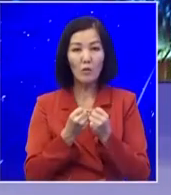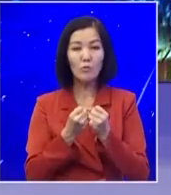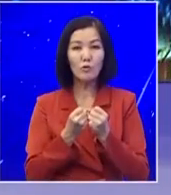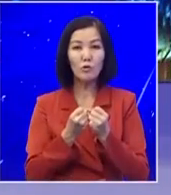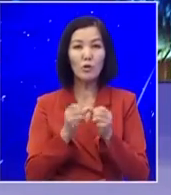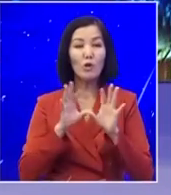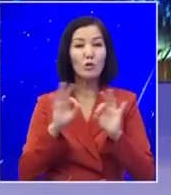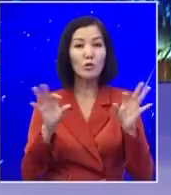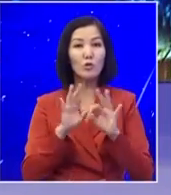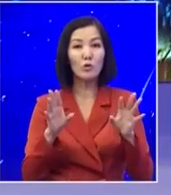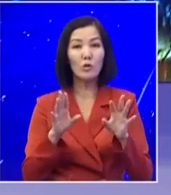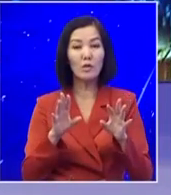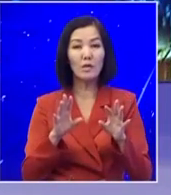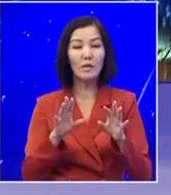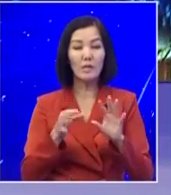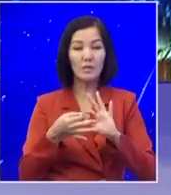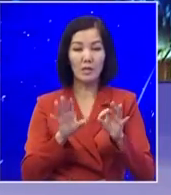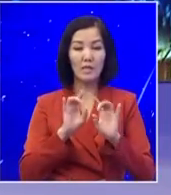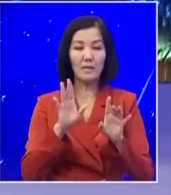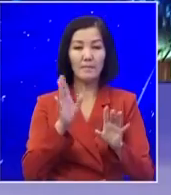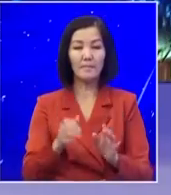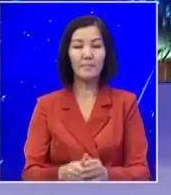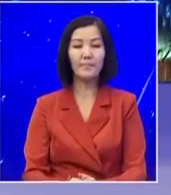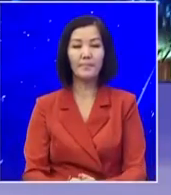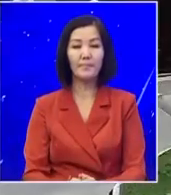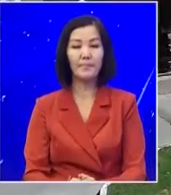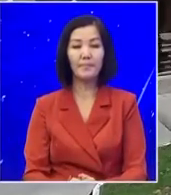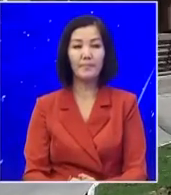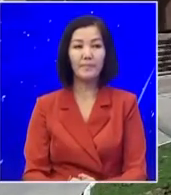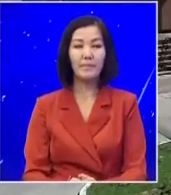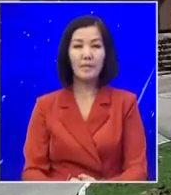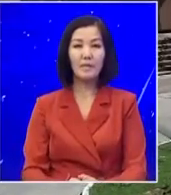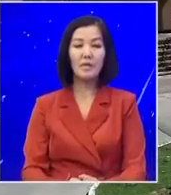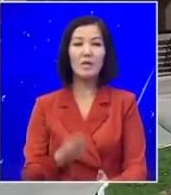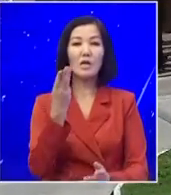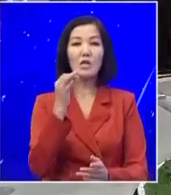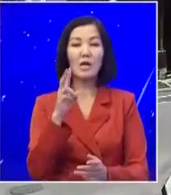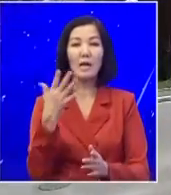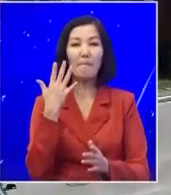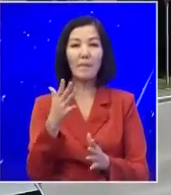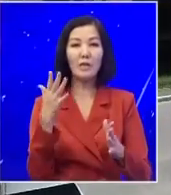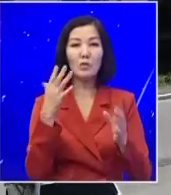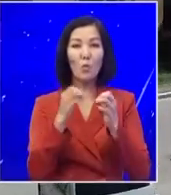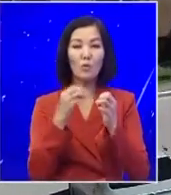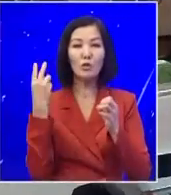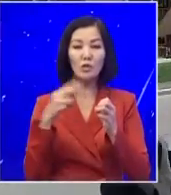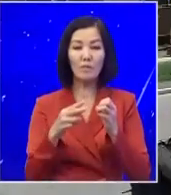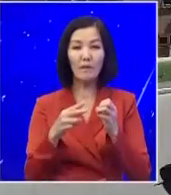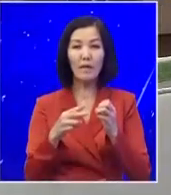жолдарын бізде түсіндіре кетелік. Мәдина Берқызын тыңдайық. Шаңырақ 5-10-20 бағдарламасы.